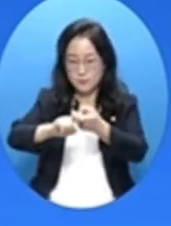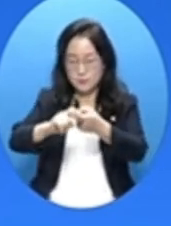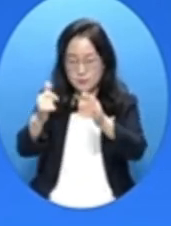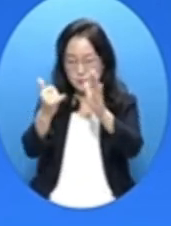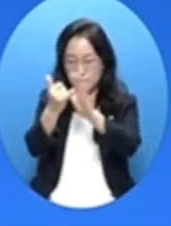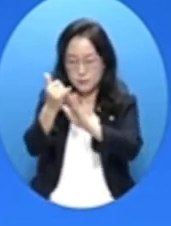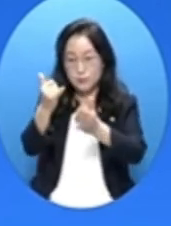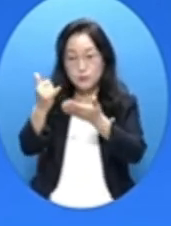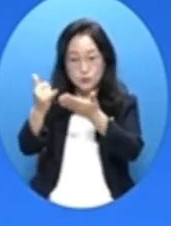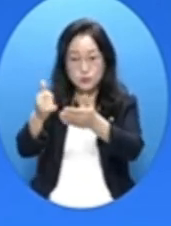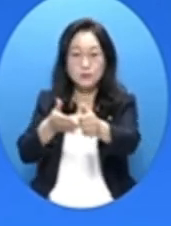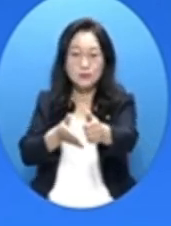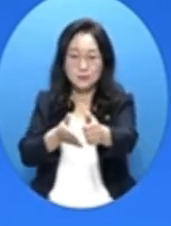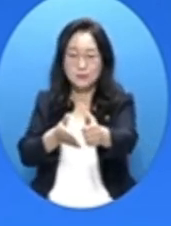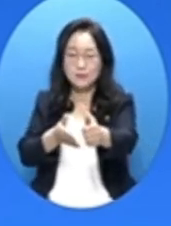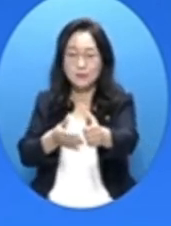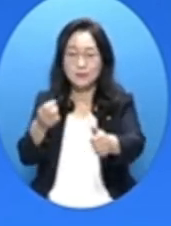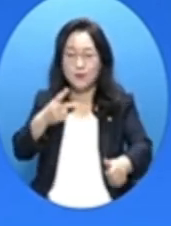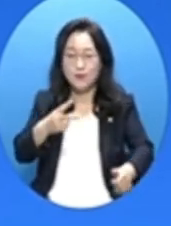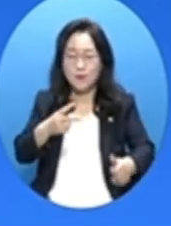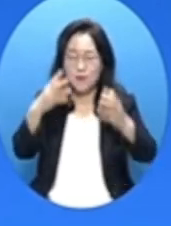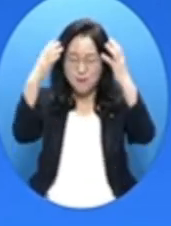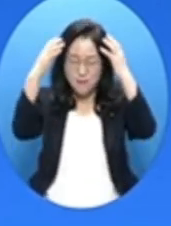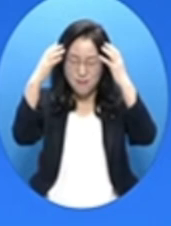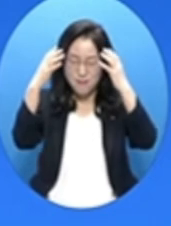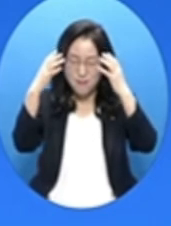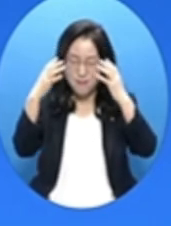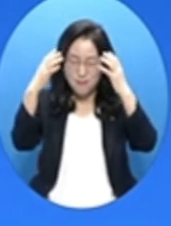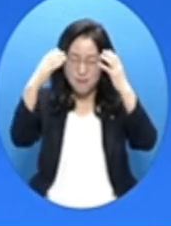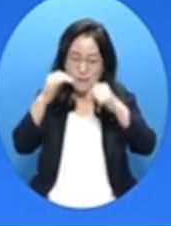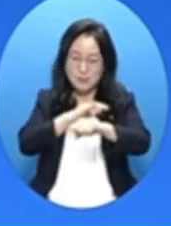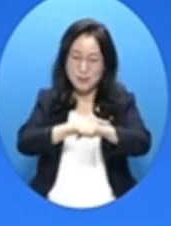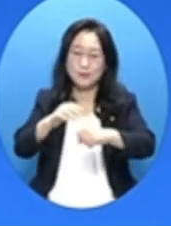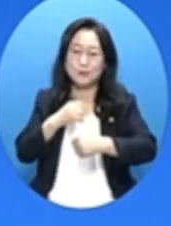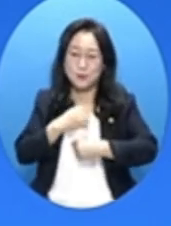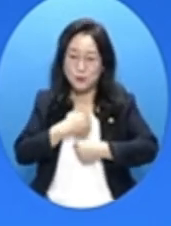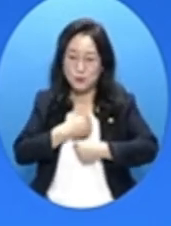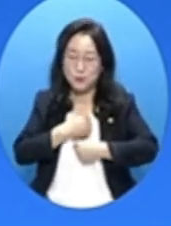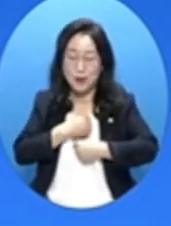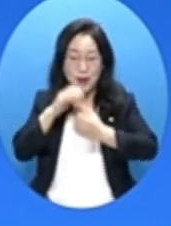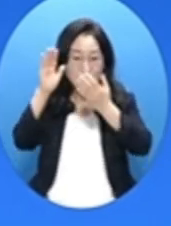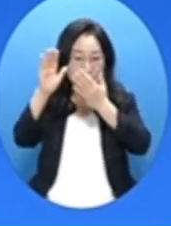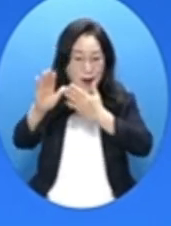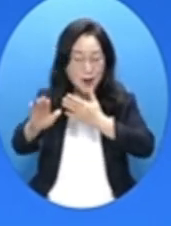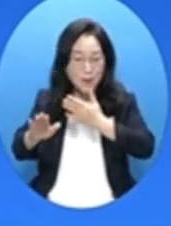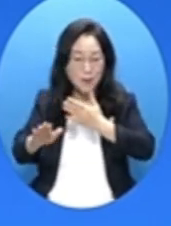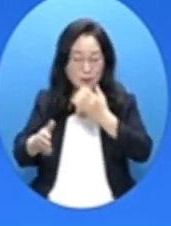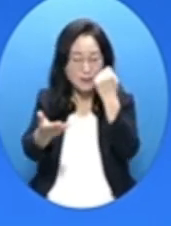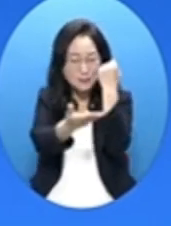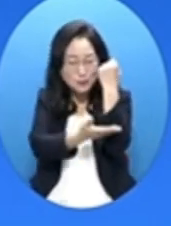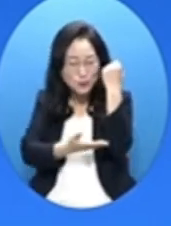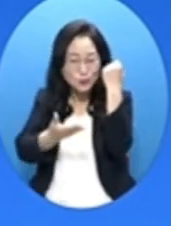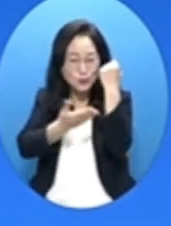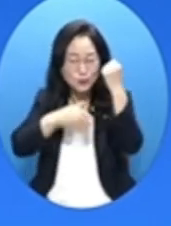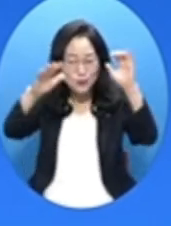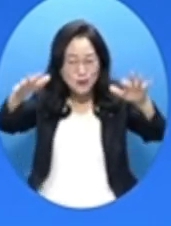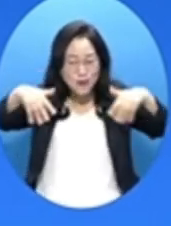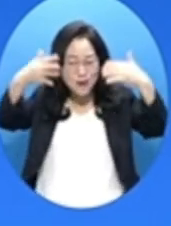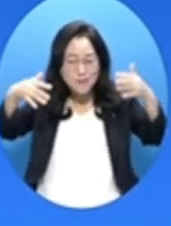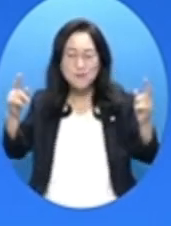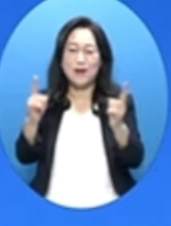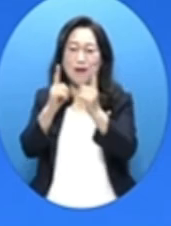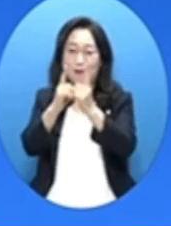부탁드리고 또 여러분 잘 지내시고 또 축복의 추세 가을을 맞이할 수 있게 되기를